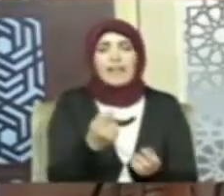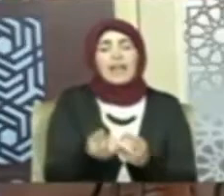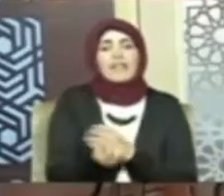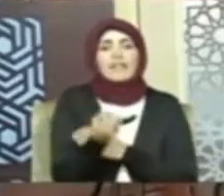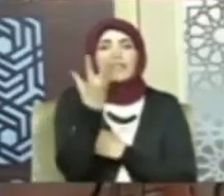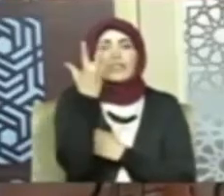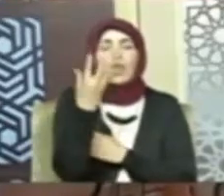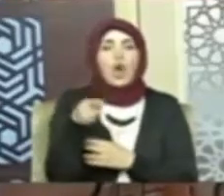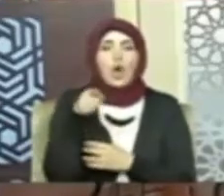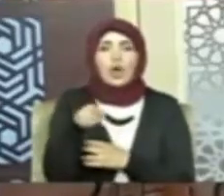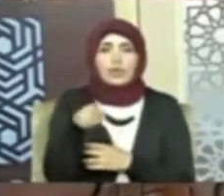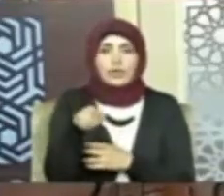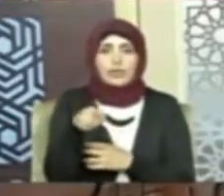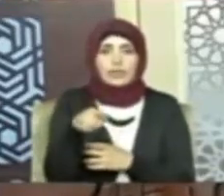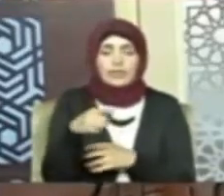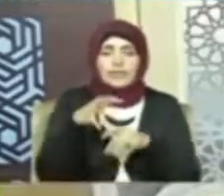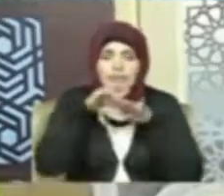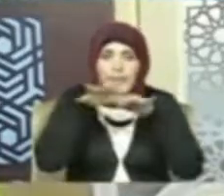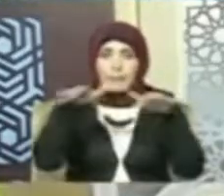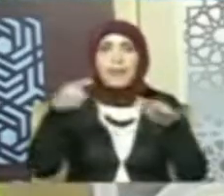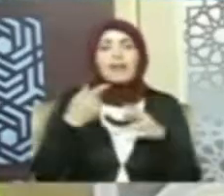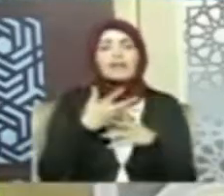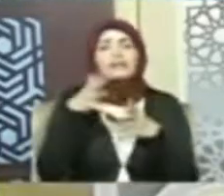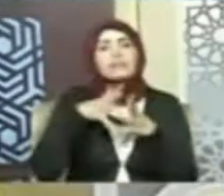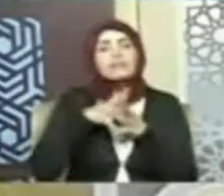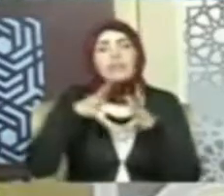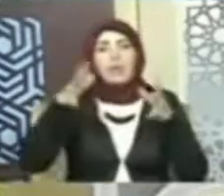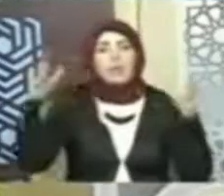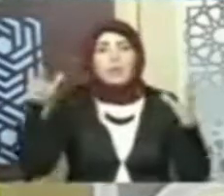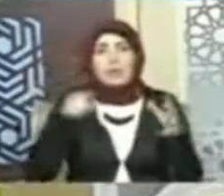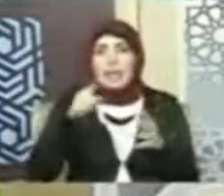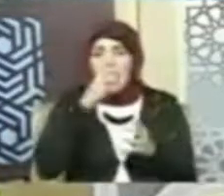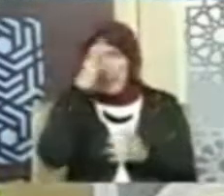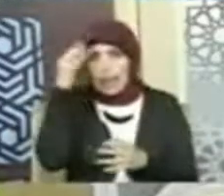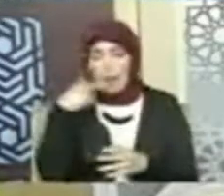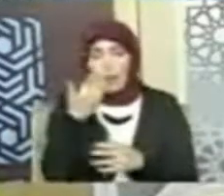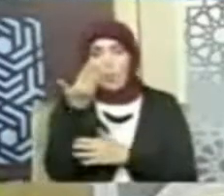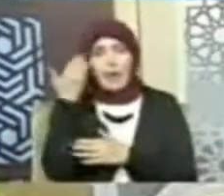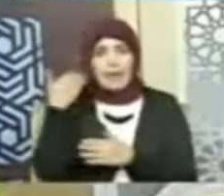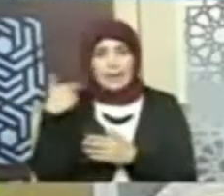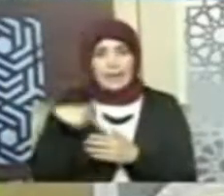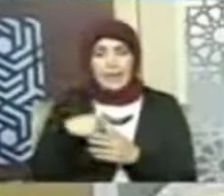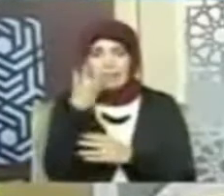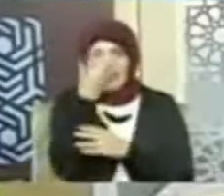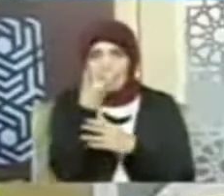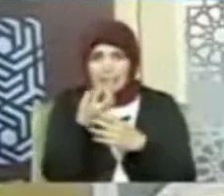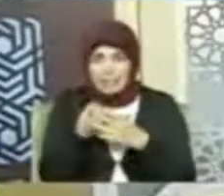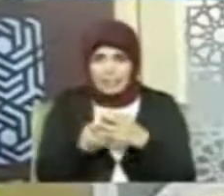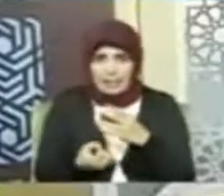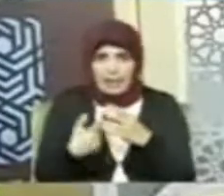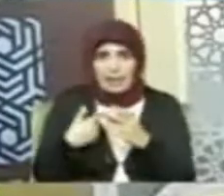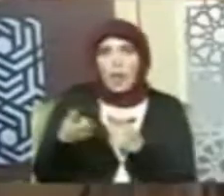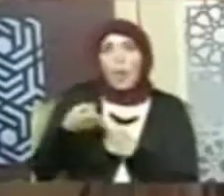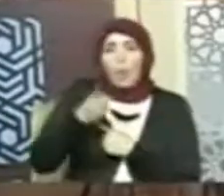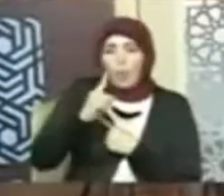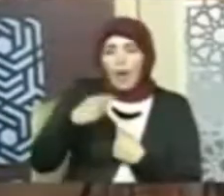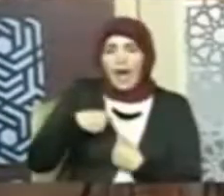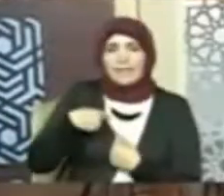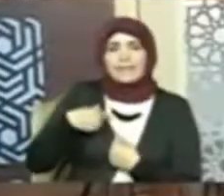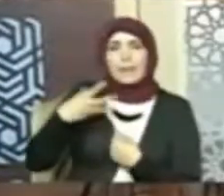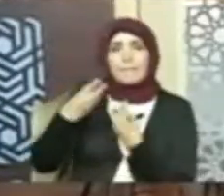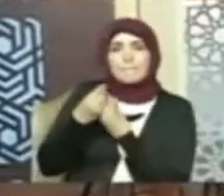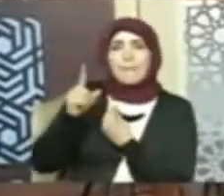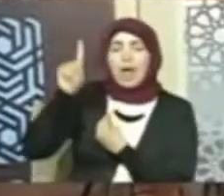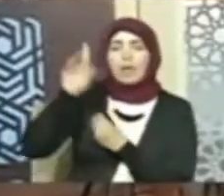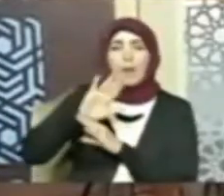سبحا طويلا. فإذا كان الليل في خلوة مع الخالق فالنهار